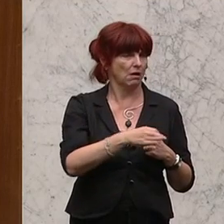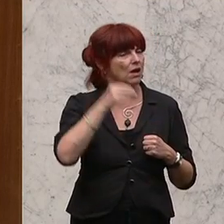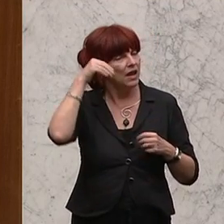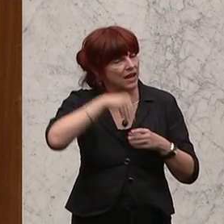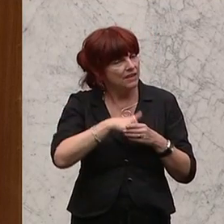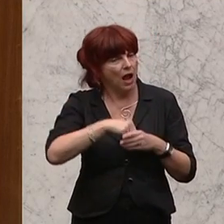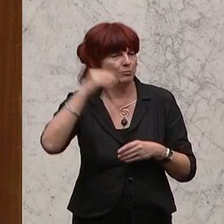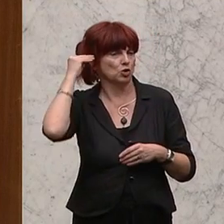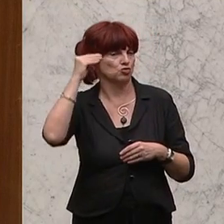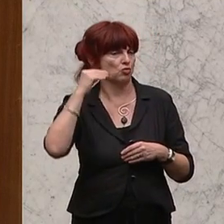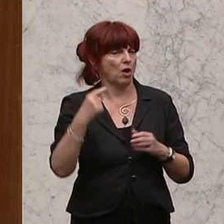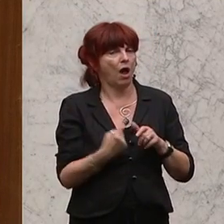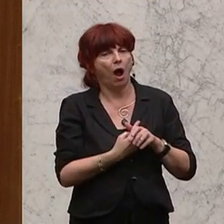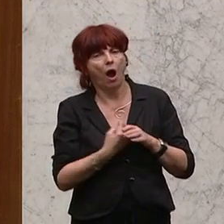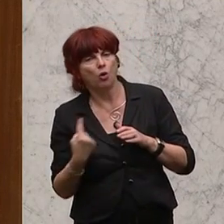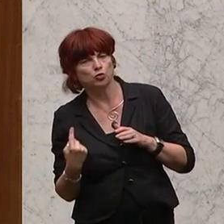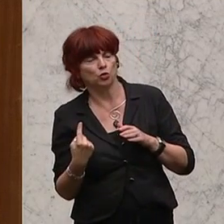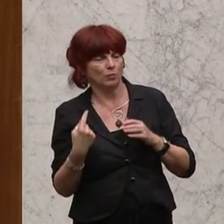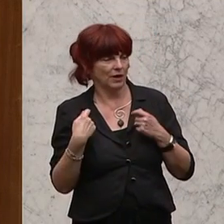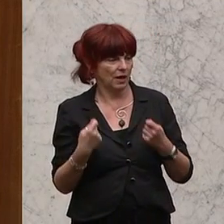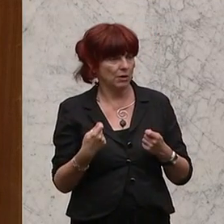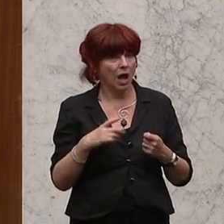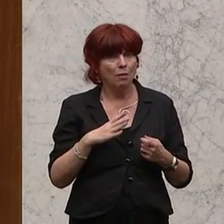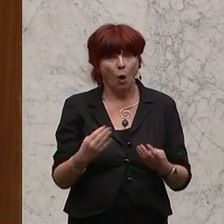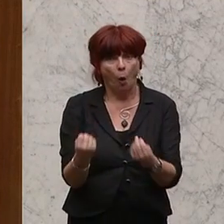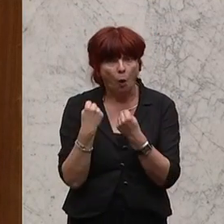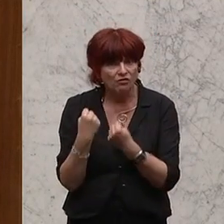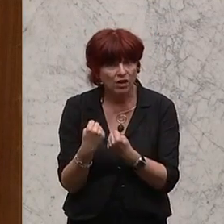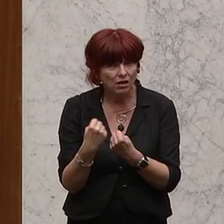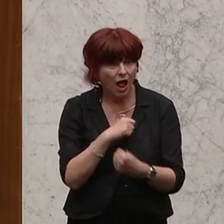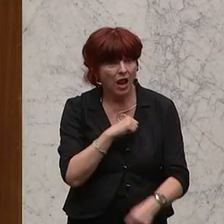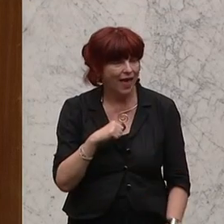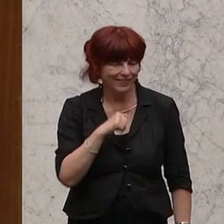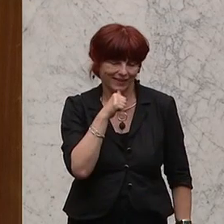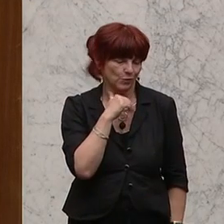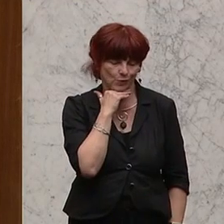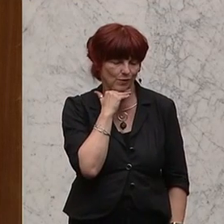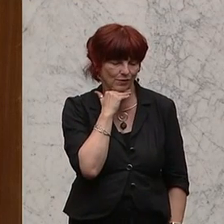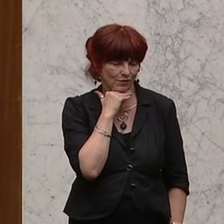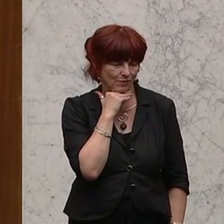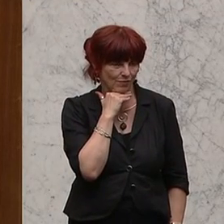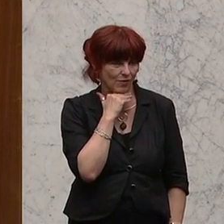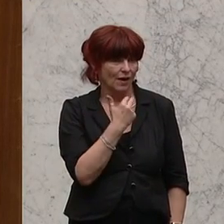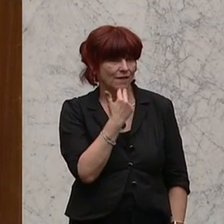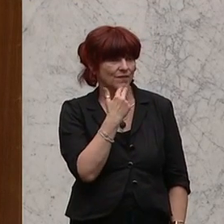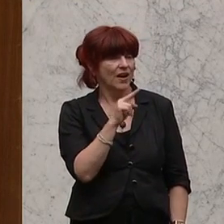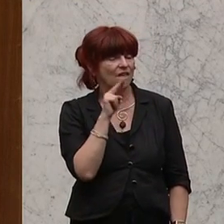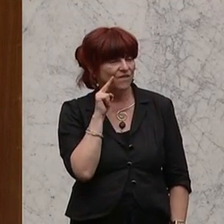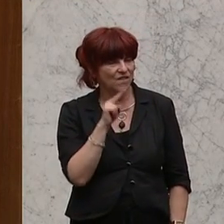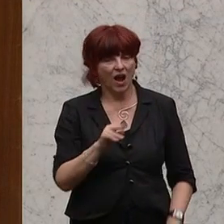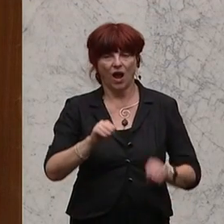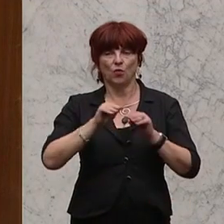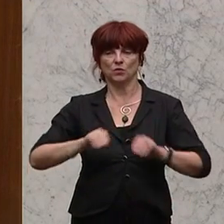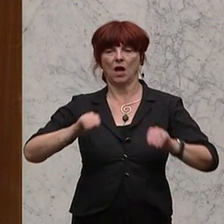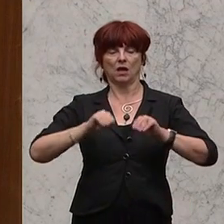eine gewisse Autonomie gewährt wird. Aber Hoffnung ist hier zu wenig. Sie müssen jenen, die tatsächlich vor der Klasse stehen, auch